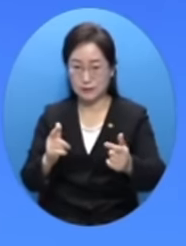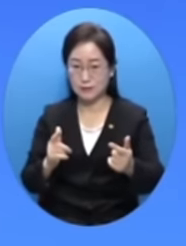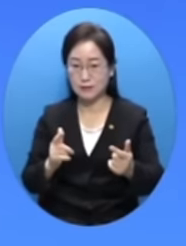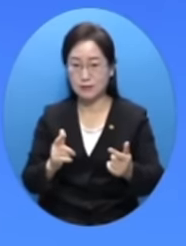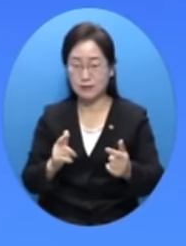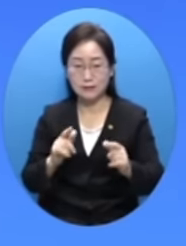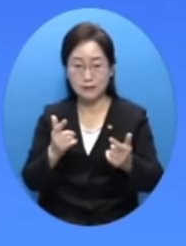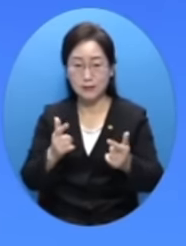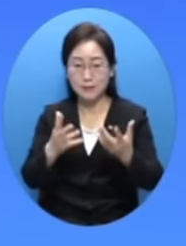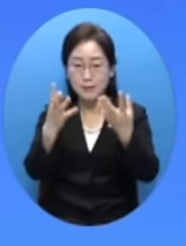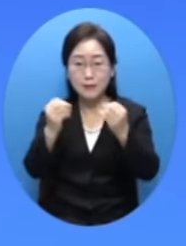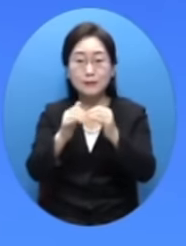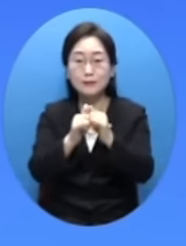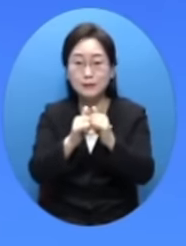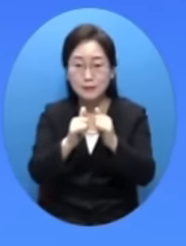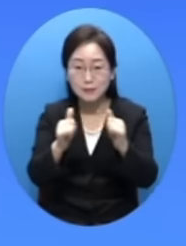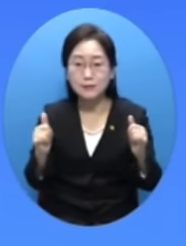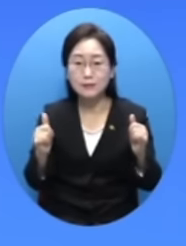많은 사람들이